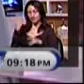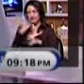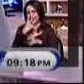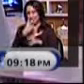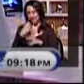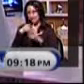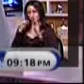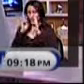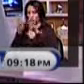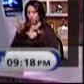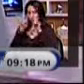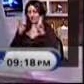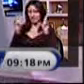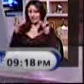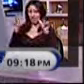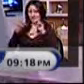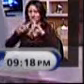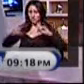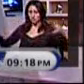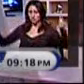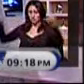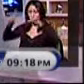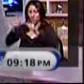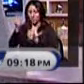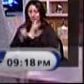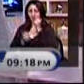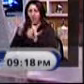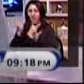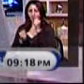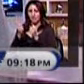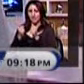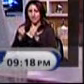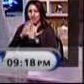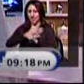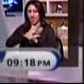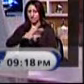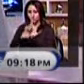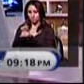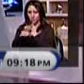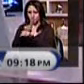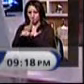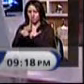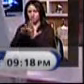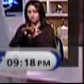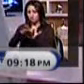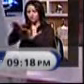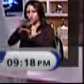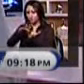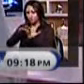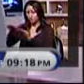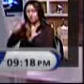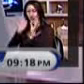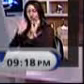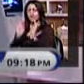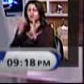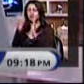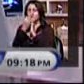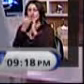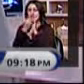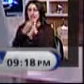وشفناها بعينينا مسبير والناس بتدهس بالمدرعات، دول لازم يتحاسبوا. وانا اعتقد انهم هيتحاسبوا في يوم من الايام،